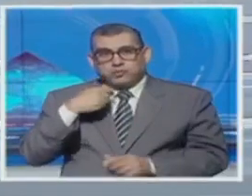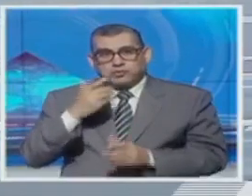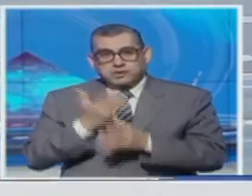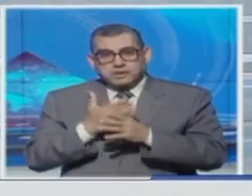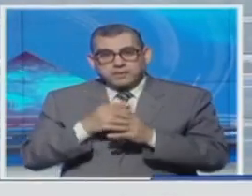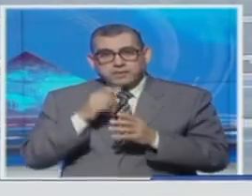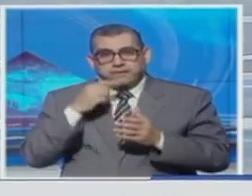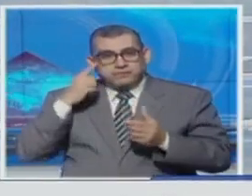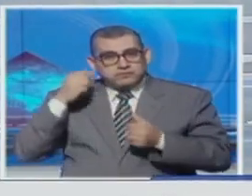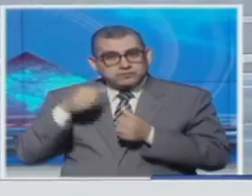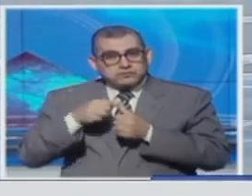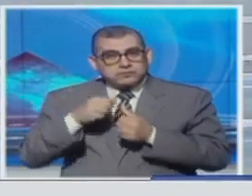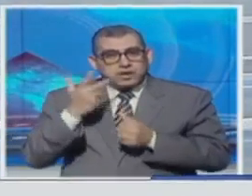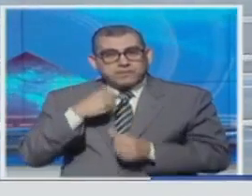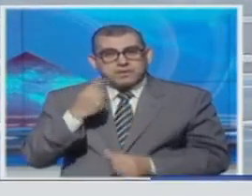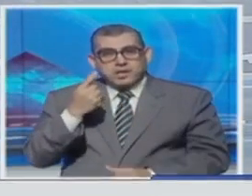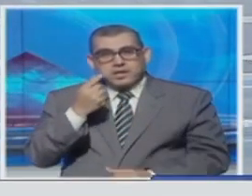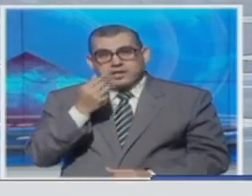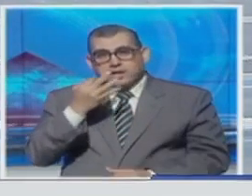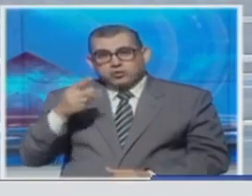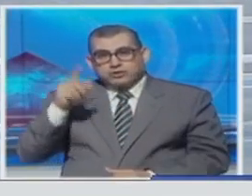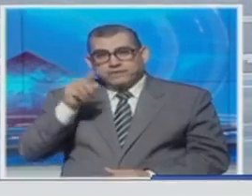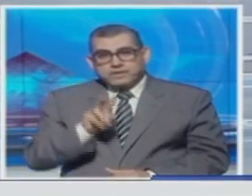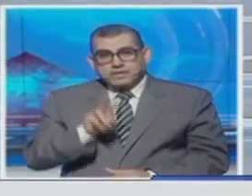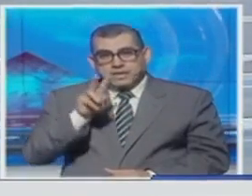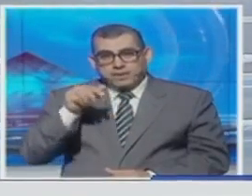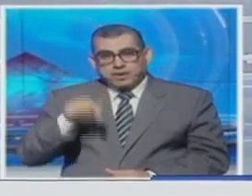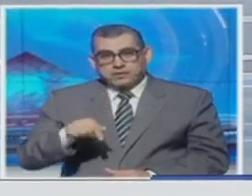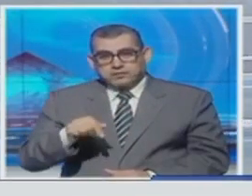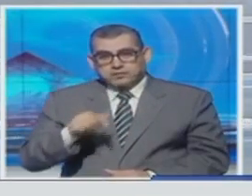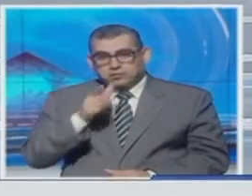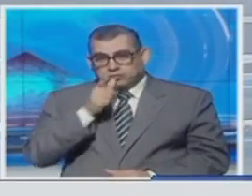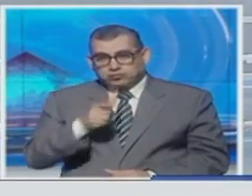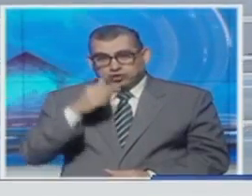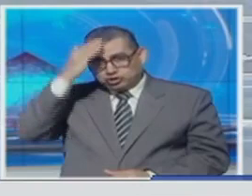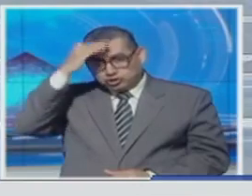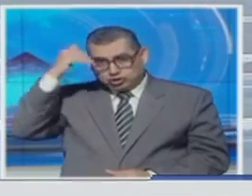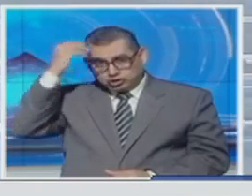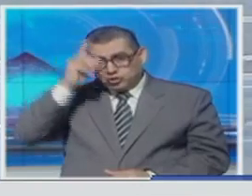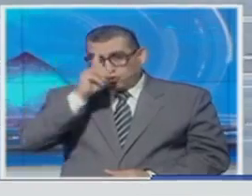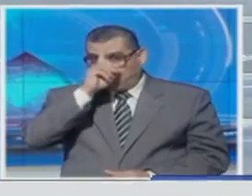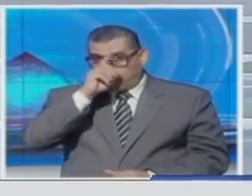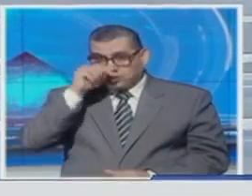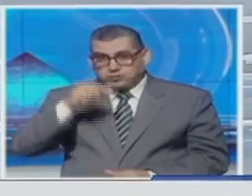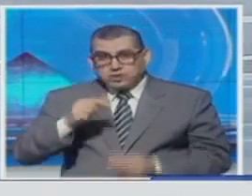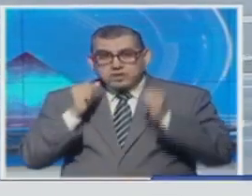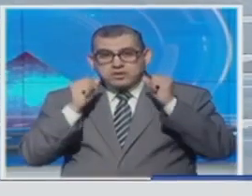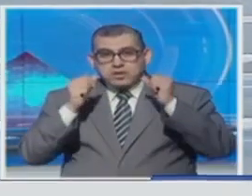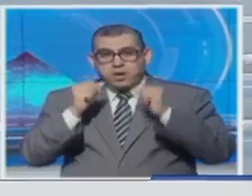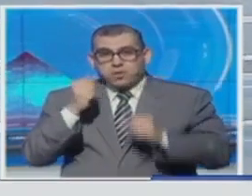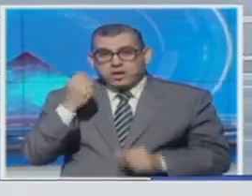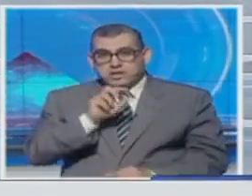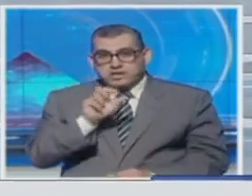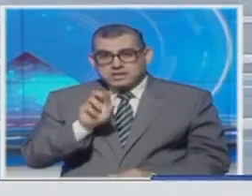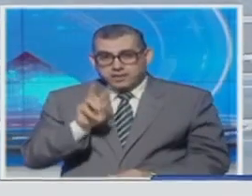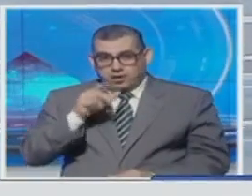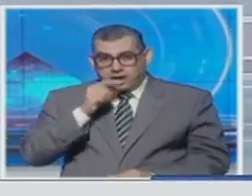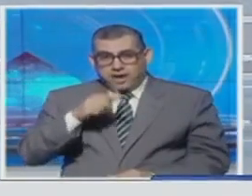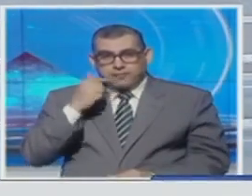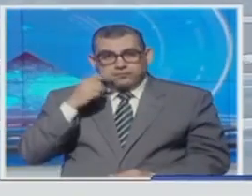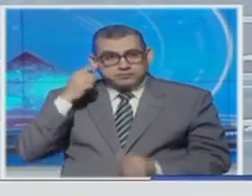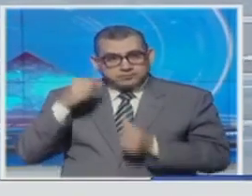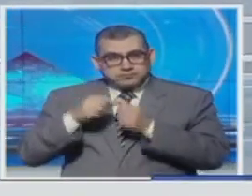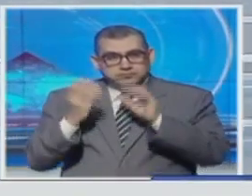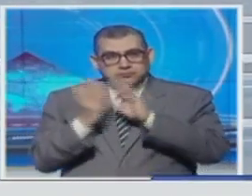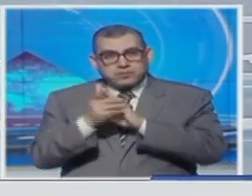بمناسبة ذكرى ثورة 23 من يوليو المجيدة، حيث أكد شيخ الأزهر أن ثورة يوليو ستظل واحدة من